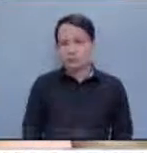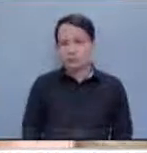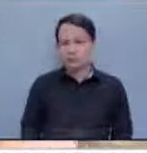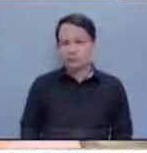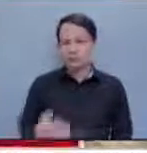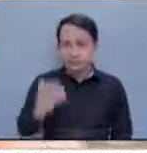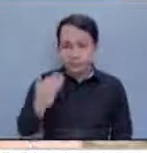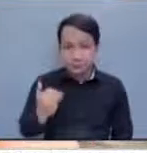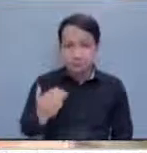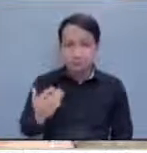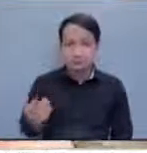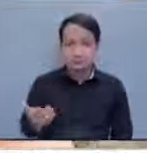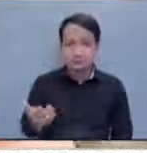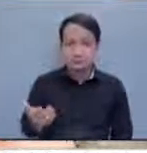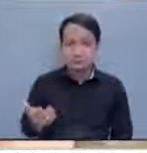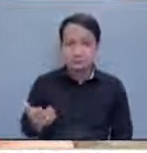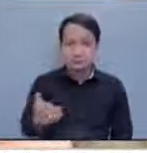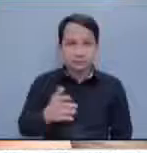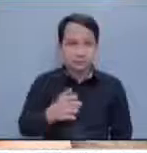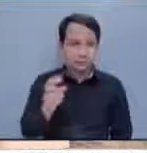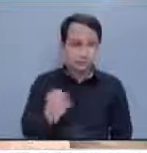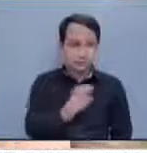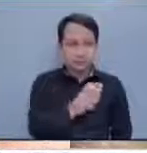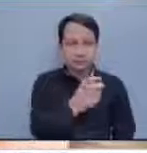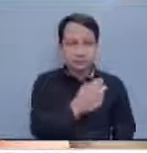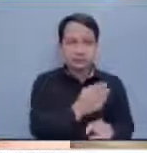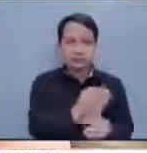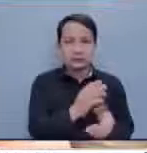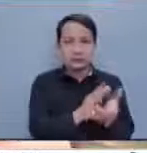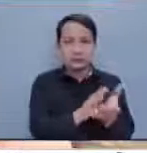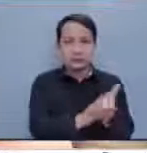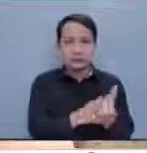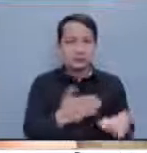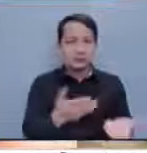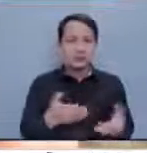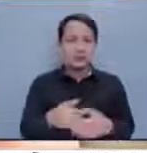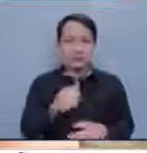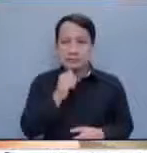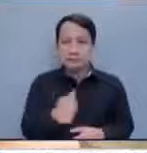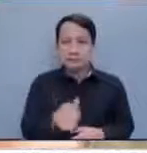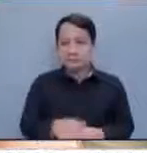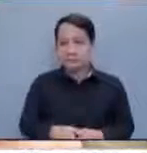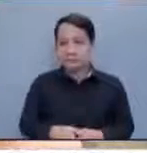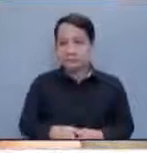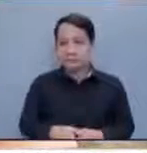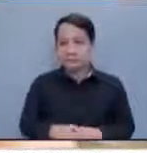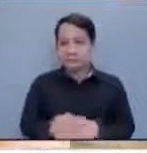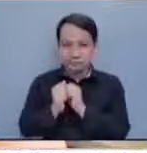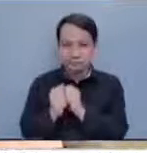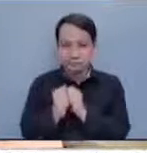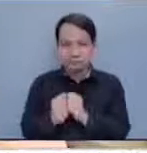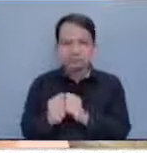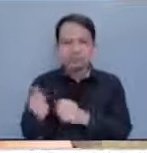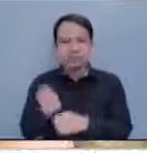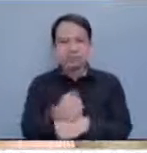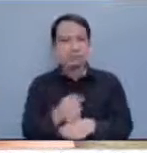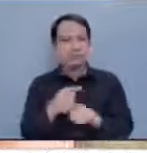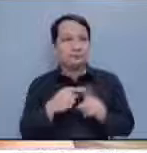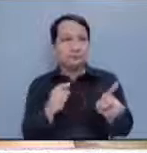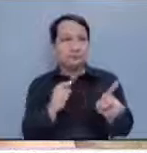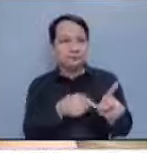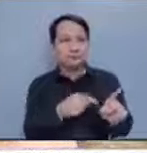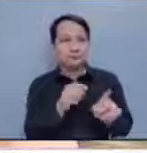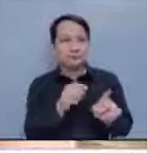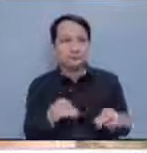hindi na ba sila pupunta ng school. Para hindi na doon mag-masama ako. Pero kailangan